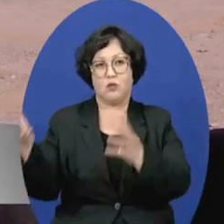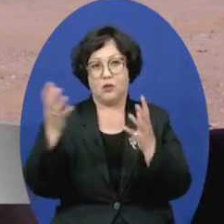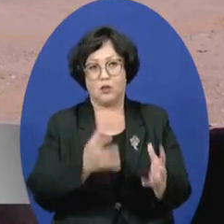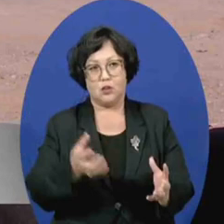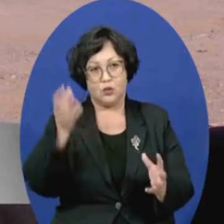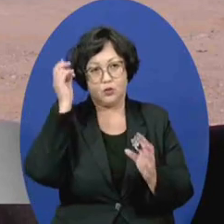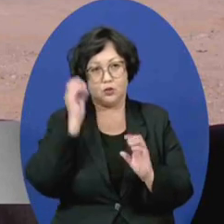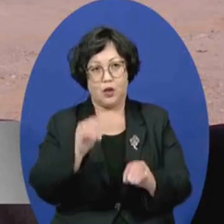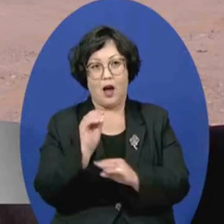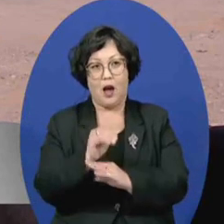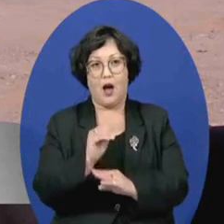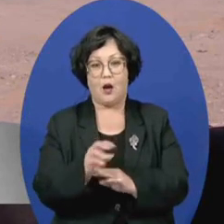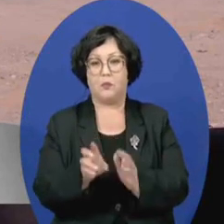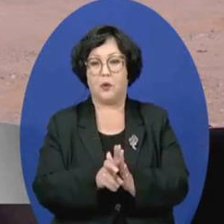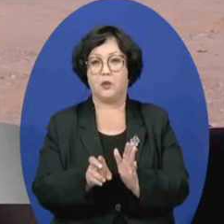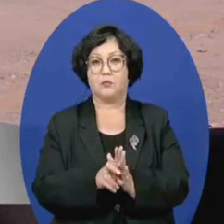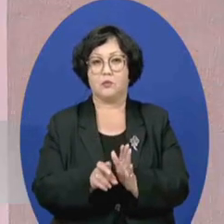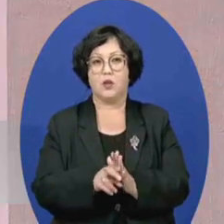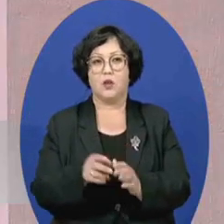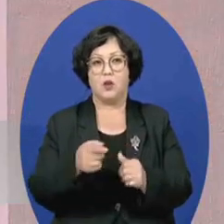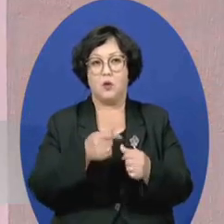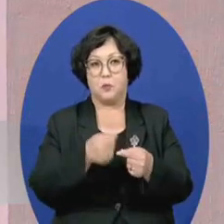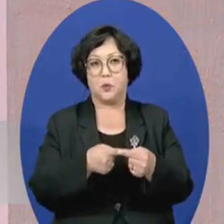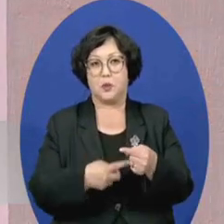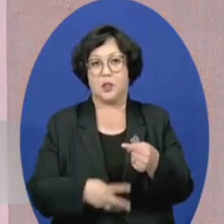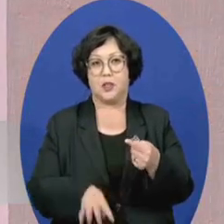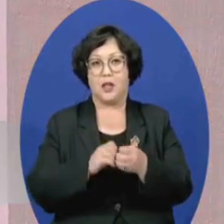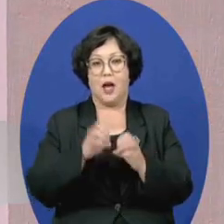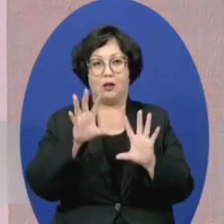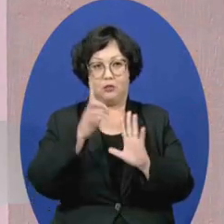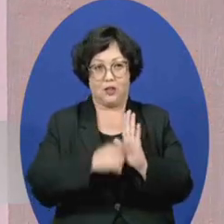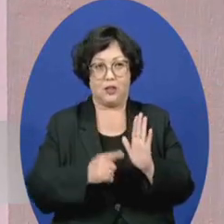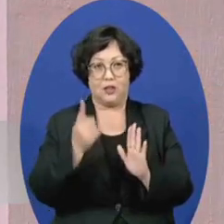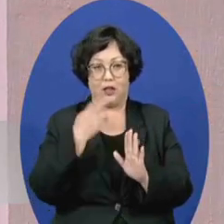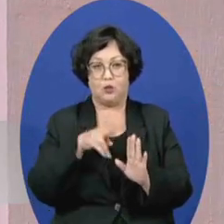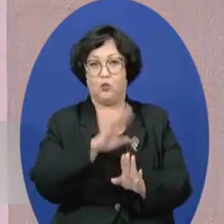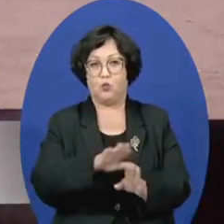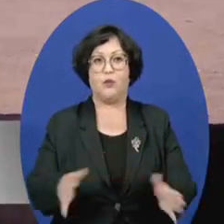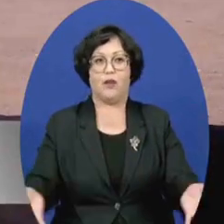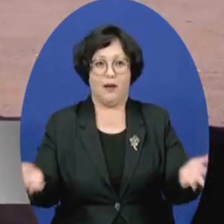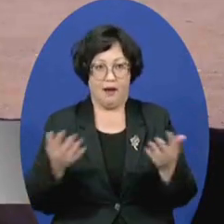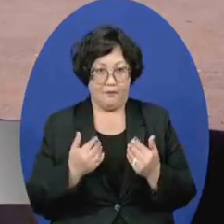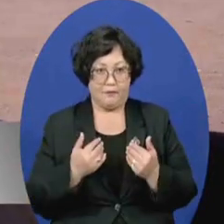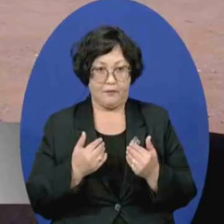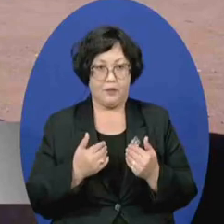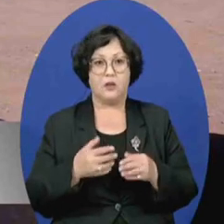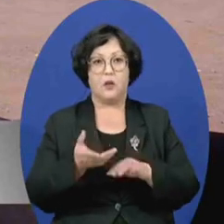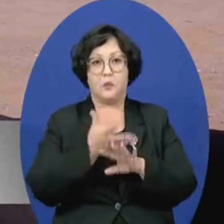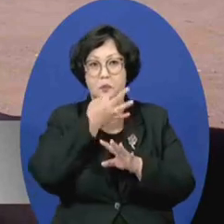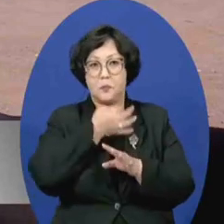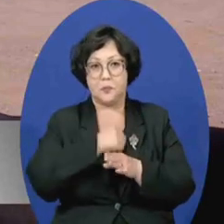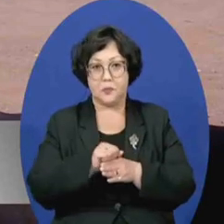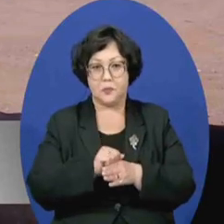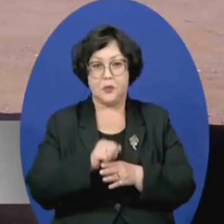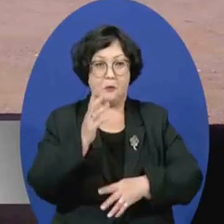бүртгэлийн ажил явагдаж байгаа. Одоо тэг 10 сарын 1-ээс хүүхдүүдэд авч эхлэх байгаа. Бэлтгэл ажил бол одоо ер нь бол